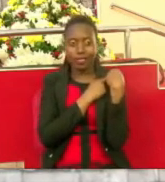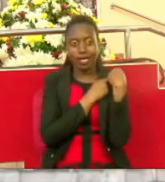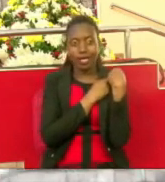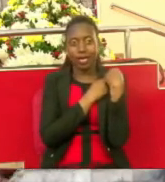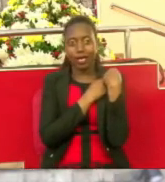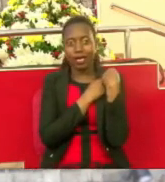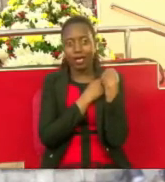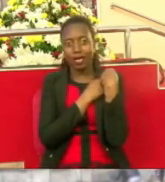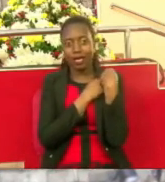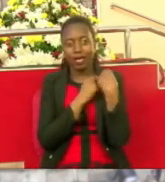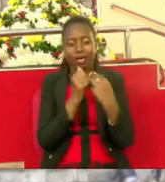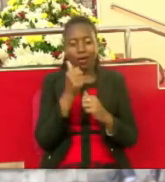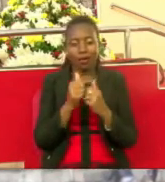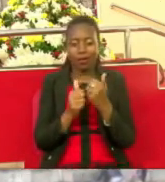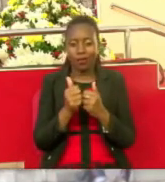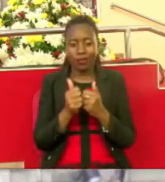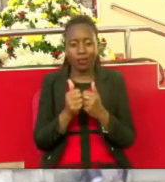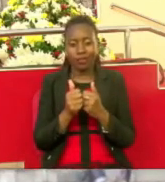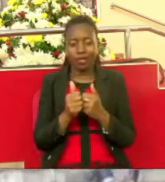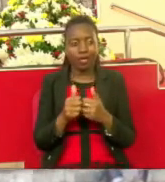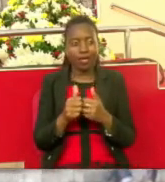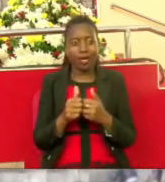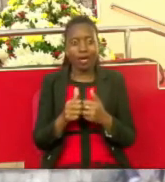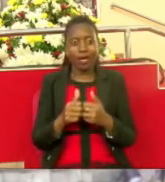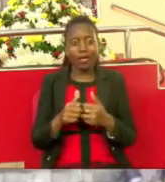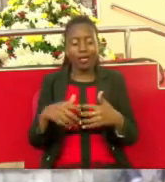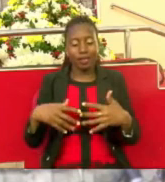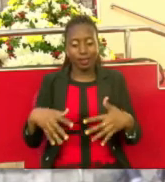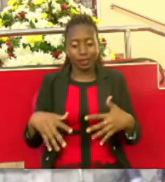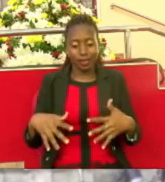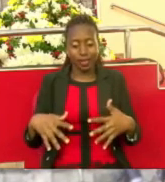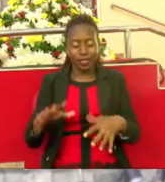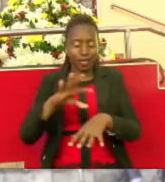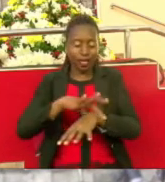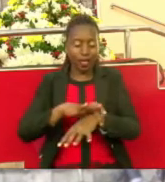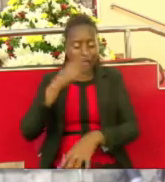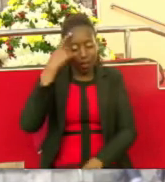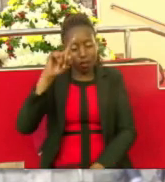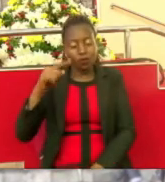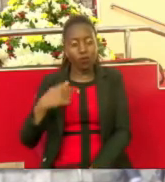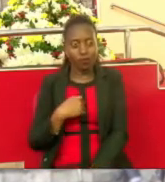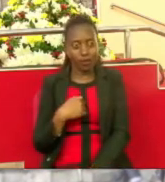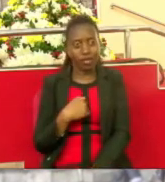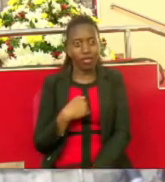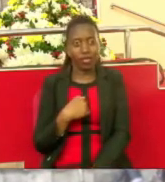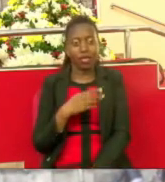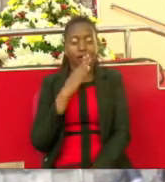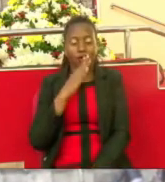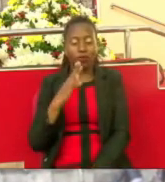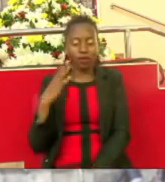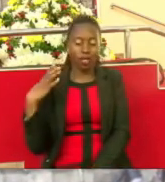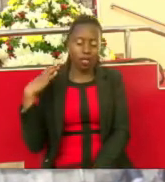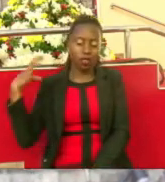really shakes the earth for me, nafikiria kama kuna watu ambao unachangiza ulimwengu kwangu mimi, it is being the chairman of this